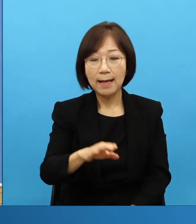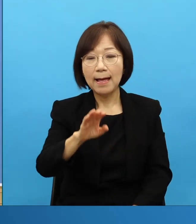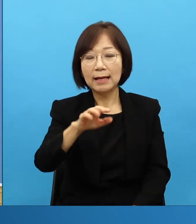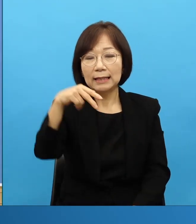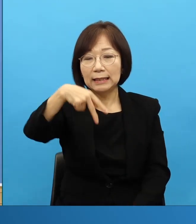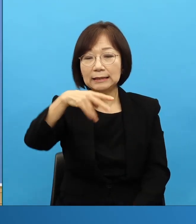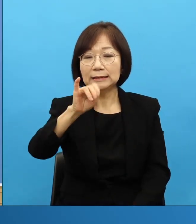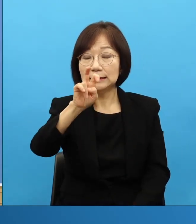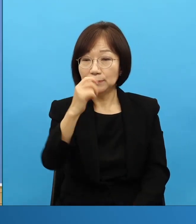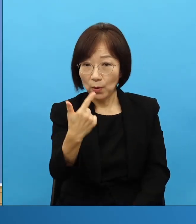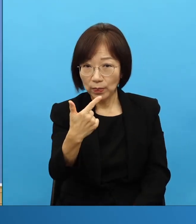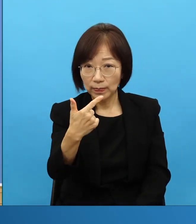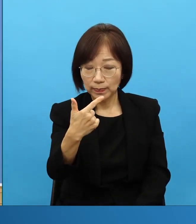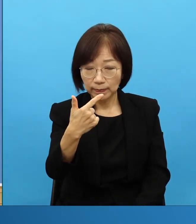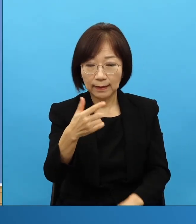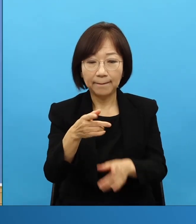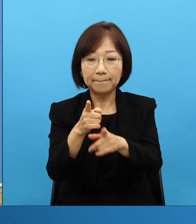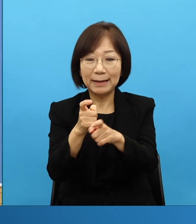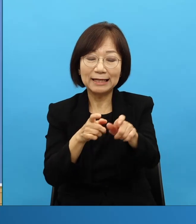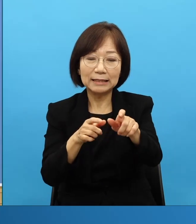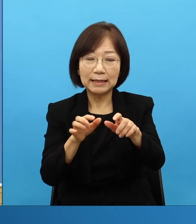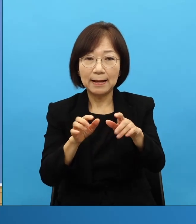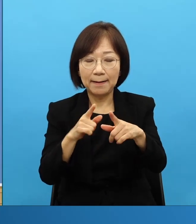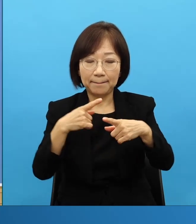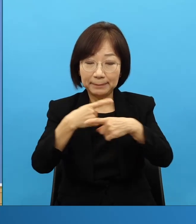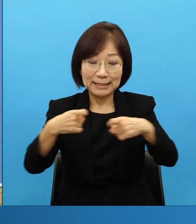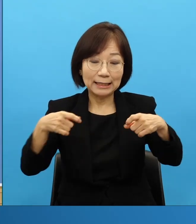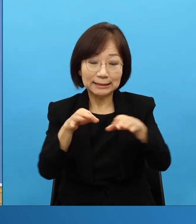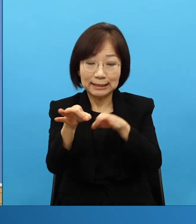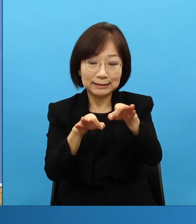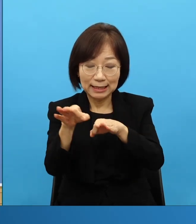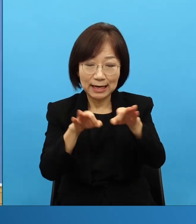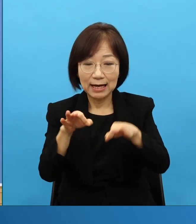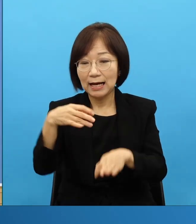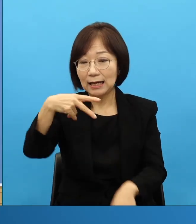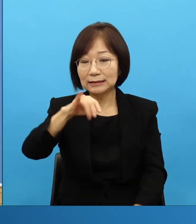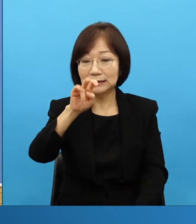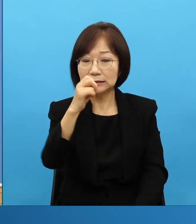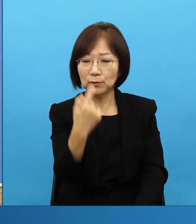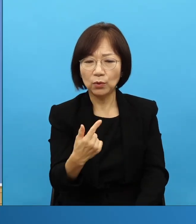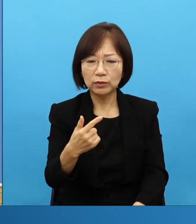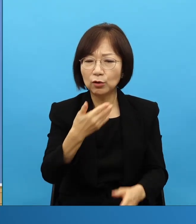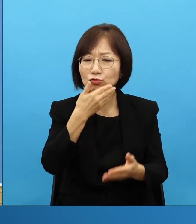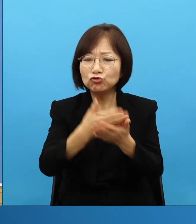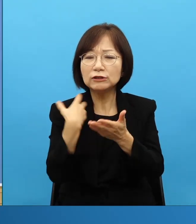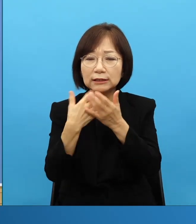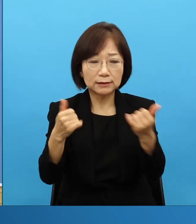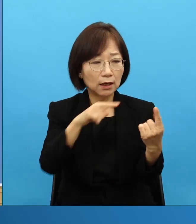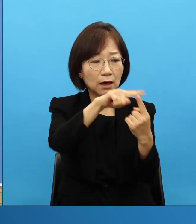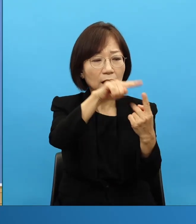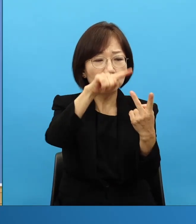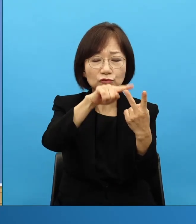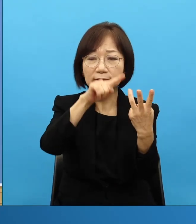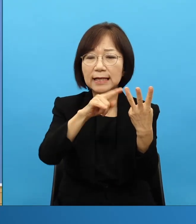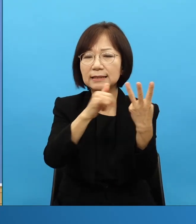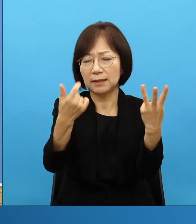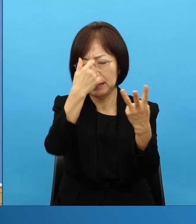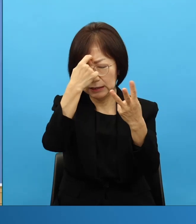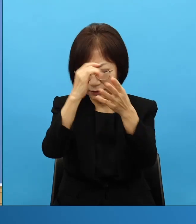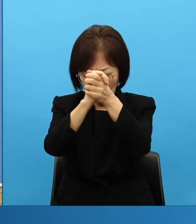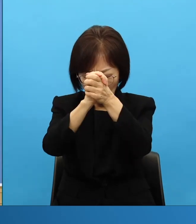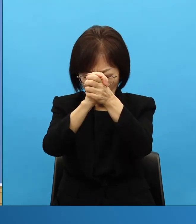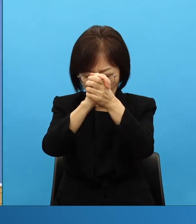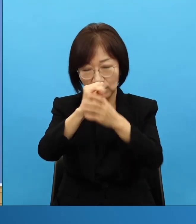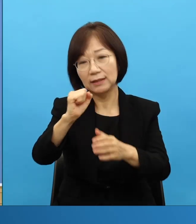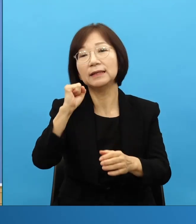We see that the prayer of Cornelius, the prayer of Peter, and the prayer of Simon Bar-Jonah, all their prayers came together as one. 여러분 오늘부터